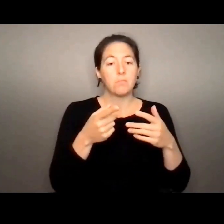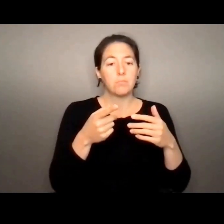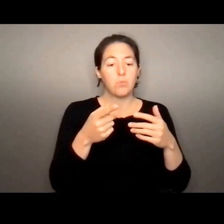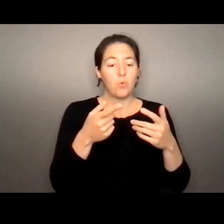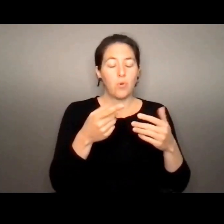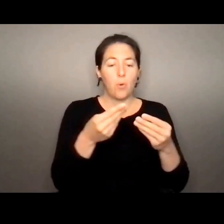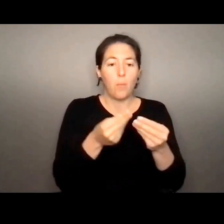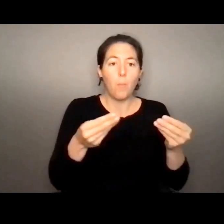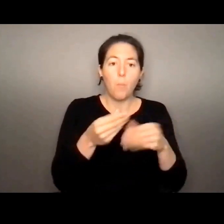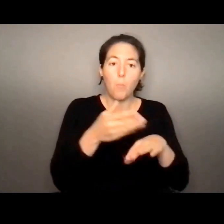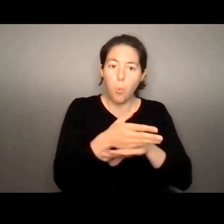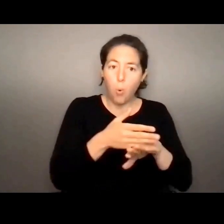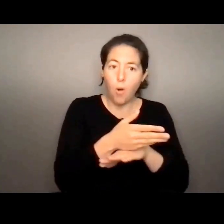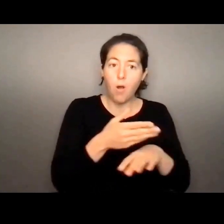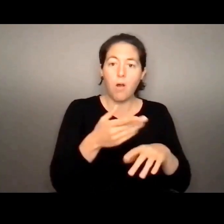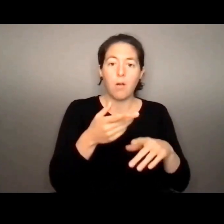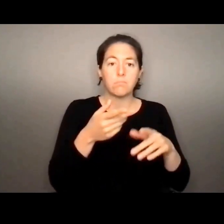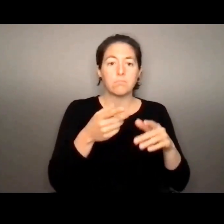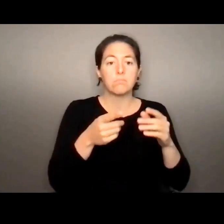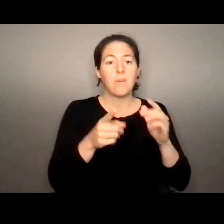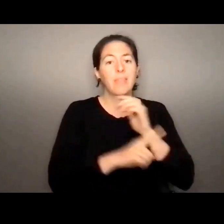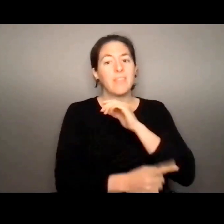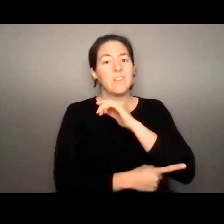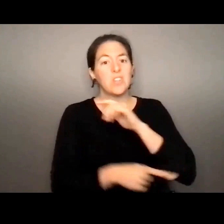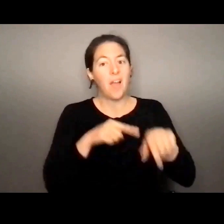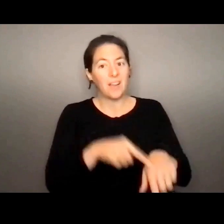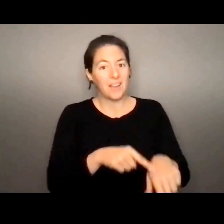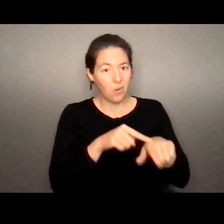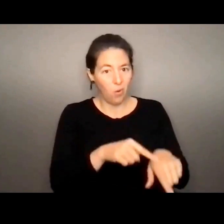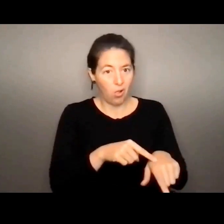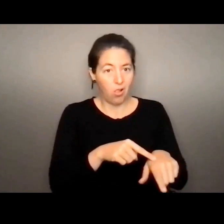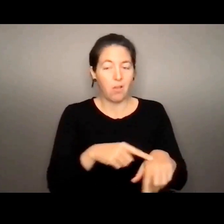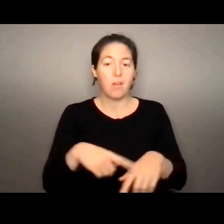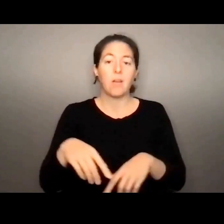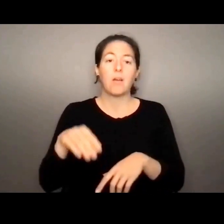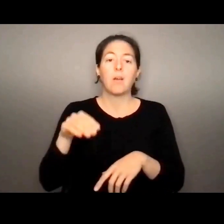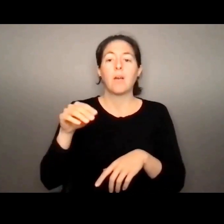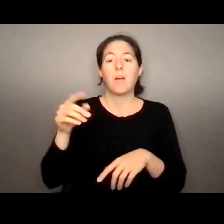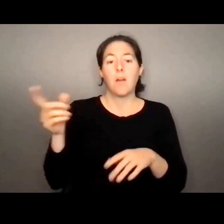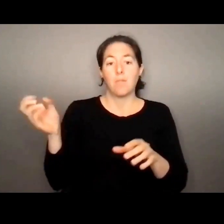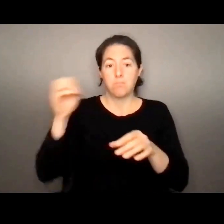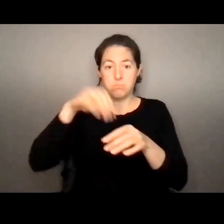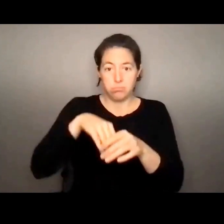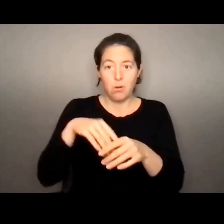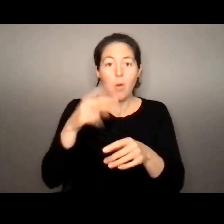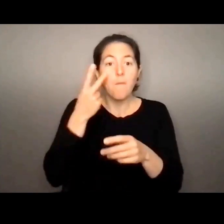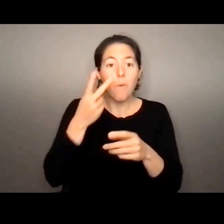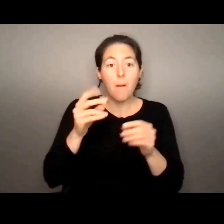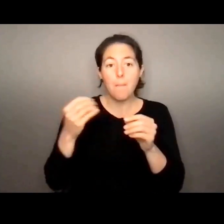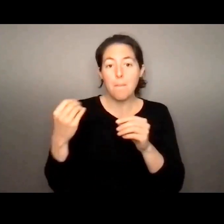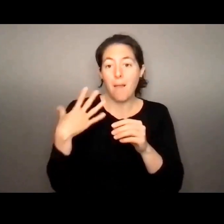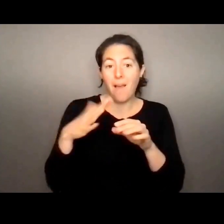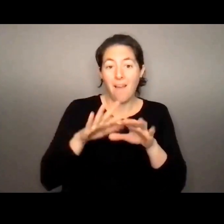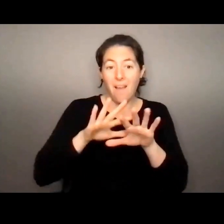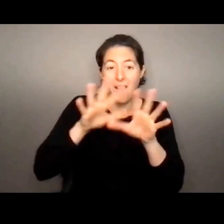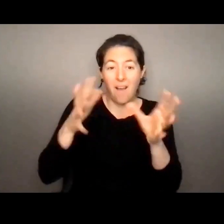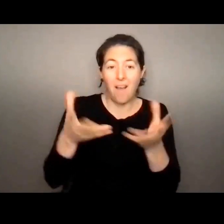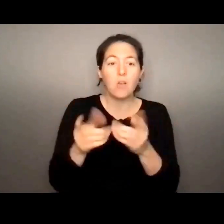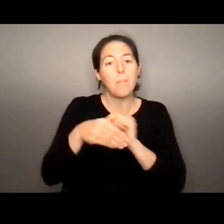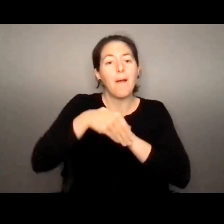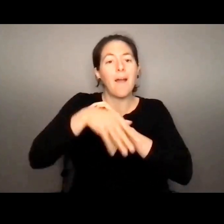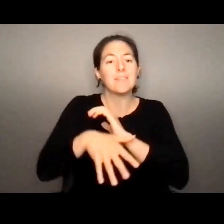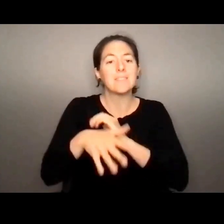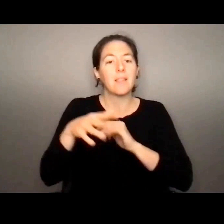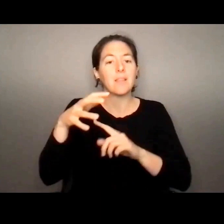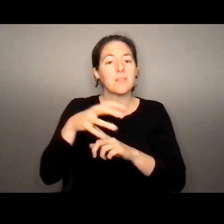lequel on a mis une culture de champignons. Puis maintenant, c'est tout ça, le blanc qu'on voit entouré partout, c'est le mycélium, la racine des champignons qui